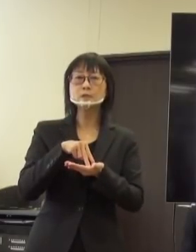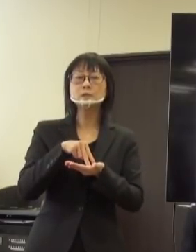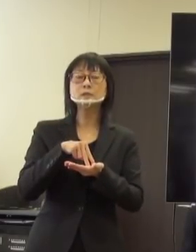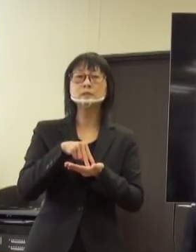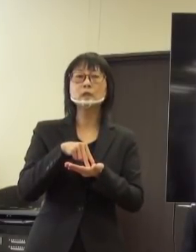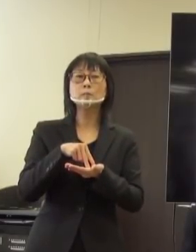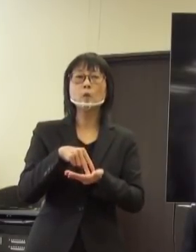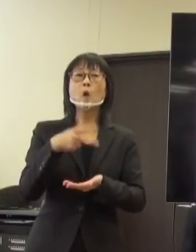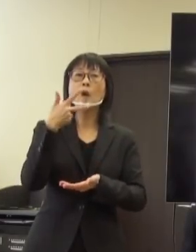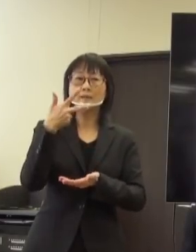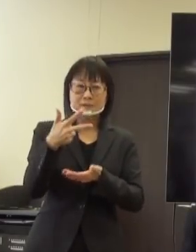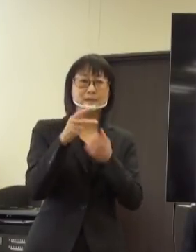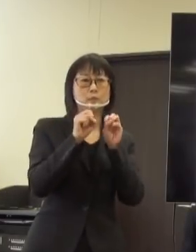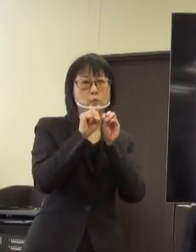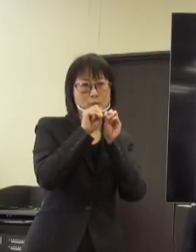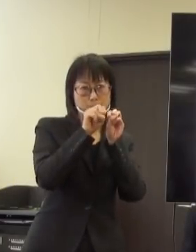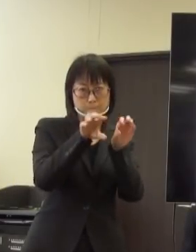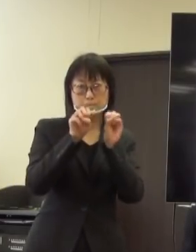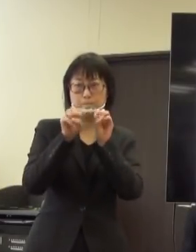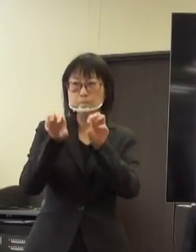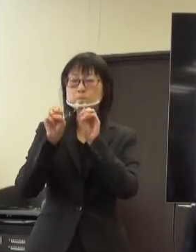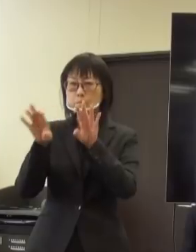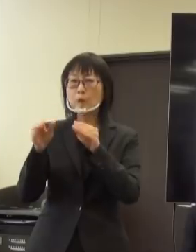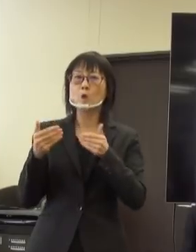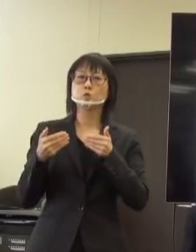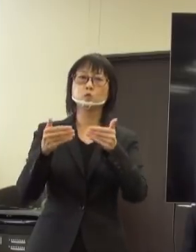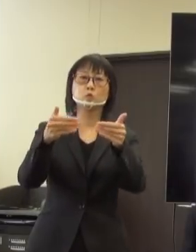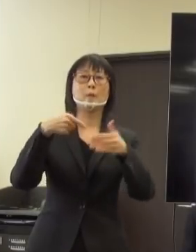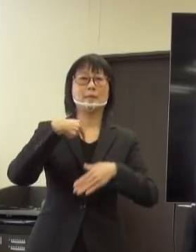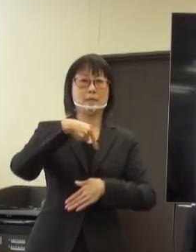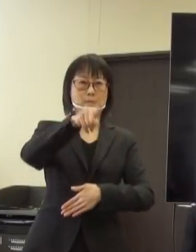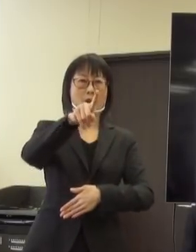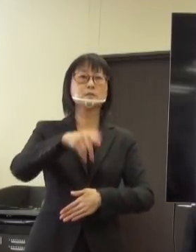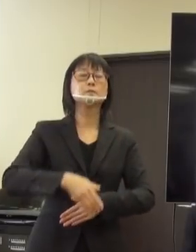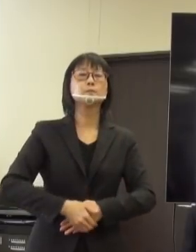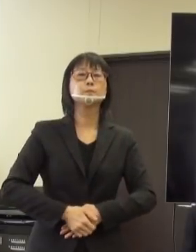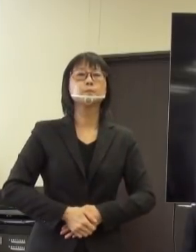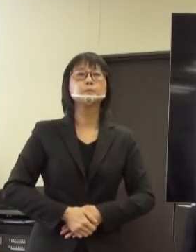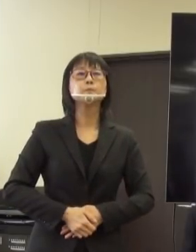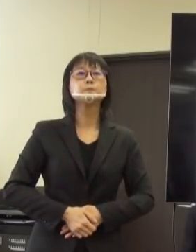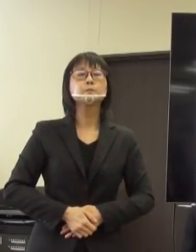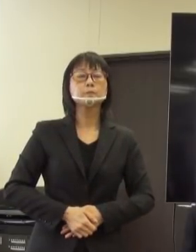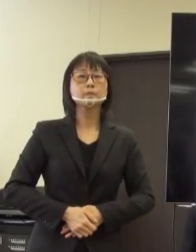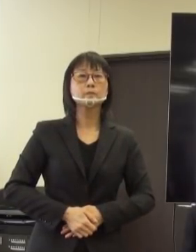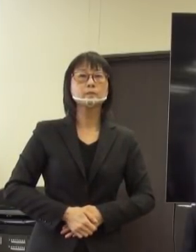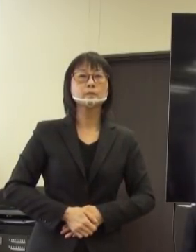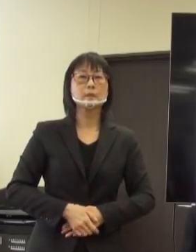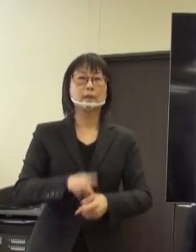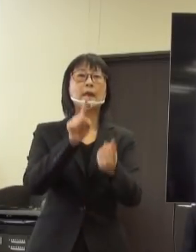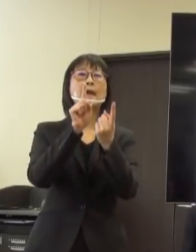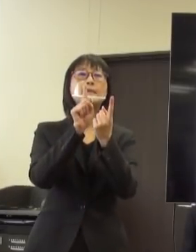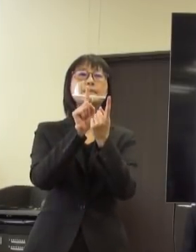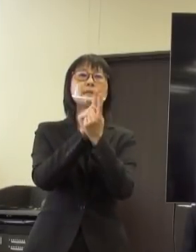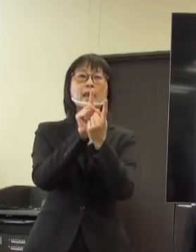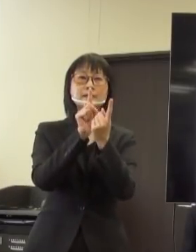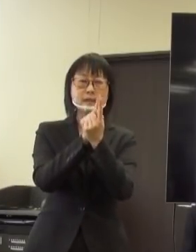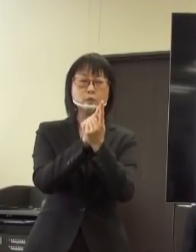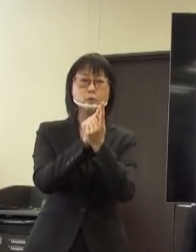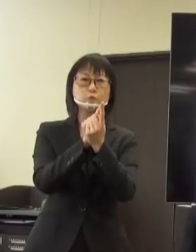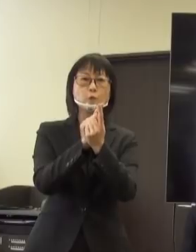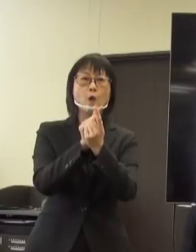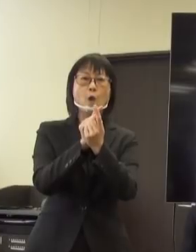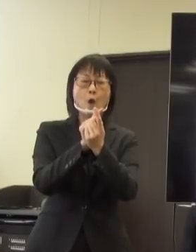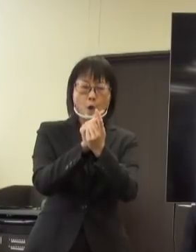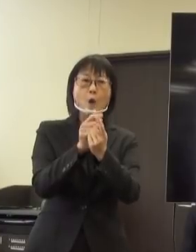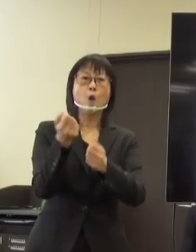ての広報を実施してまいりたいというふうに思います。3点目です。対策強化であります。一